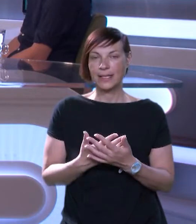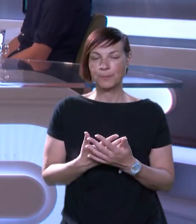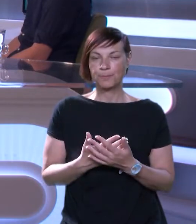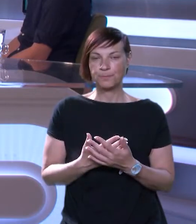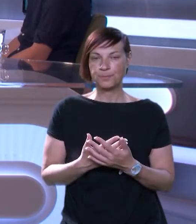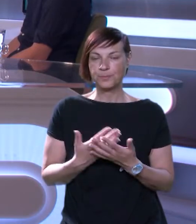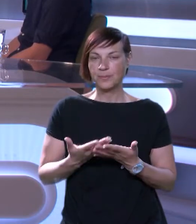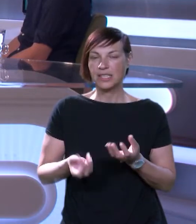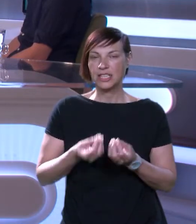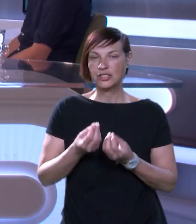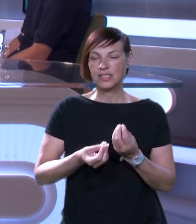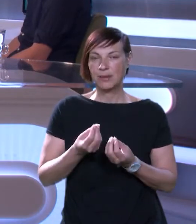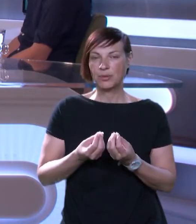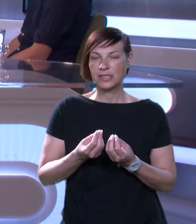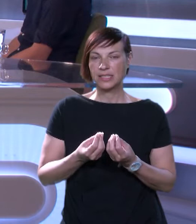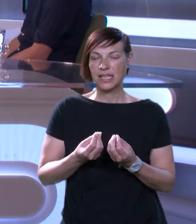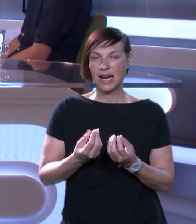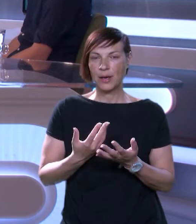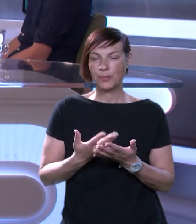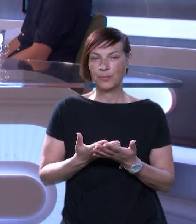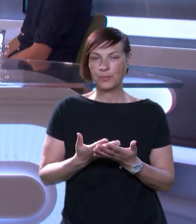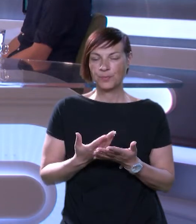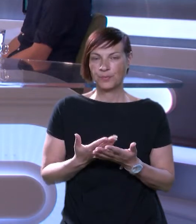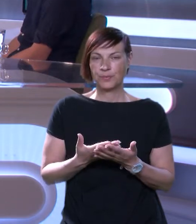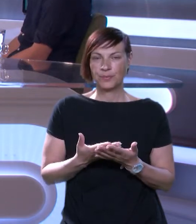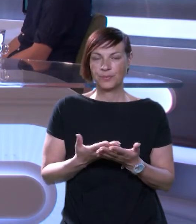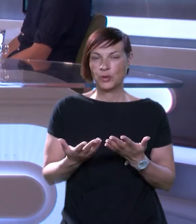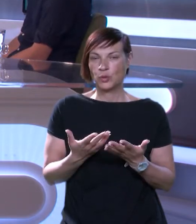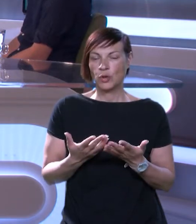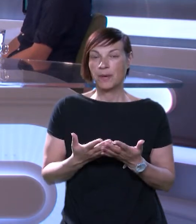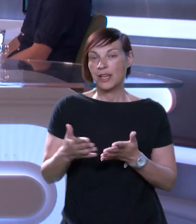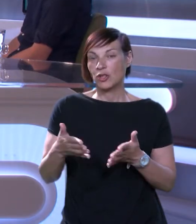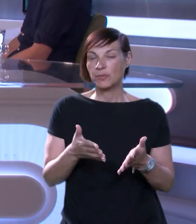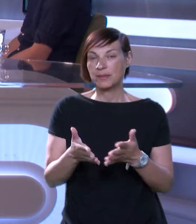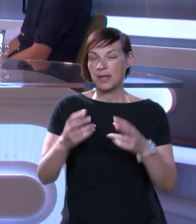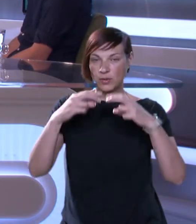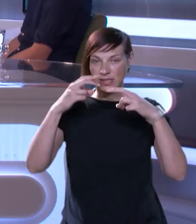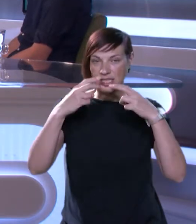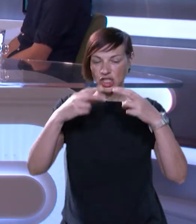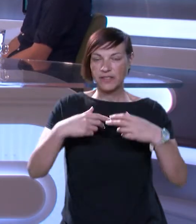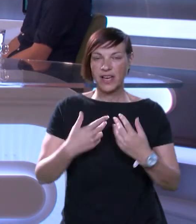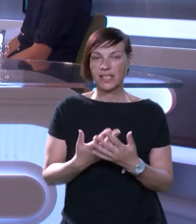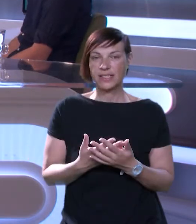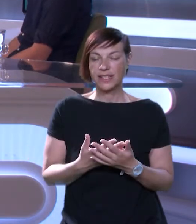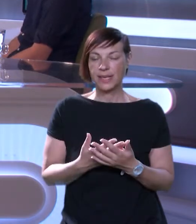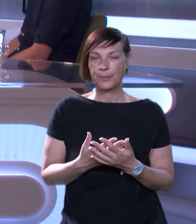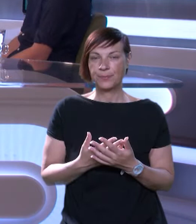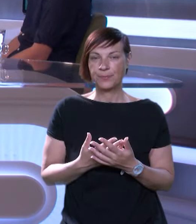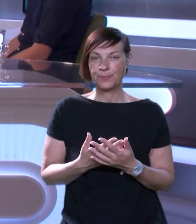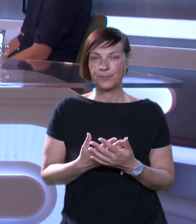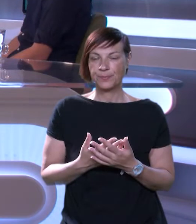Mislim, na kraju sam odigrala i Lauru Lembach u tom nekom smjeru istraživanja